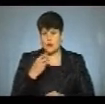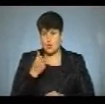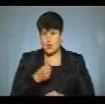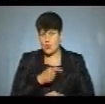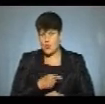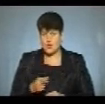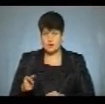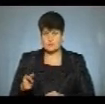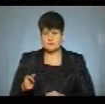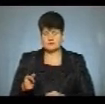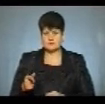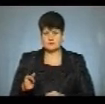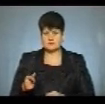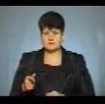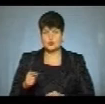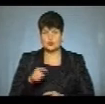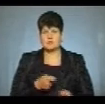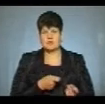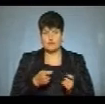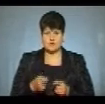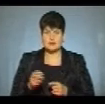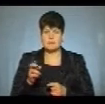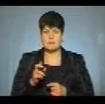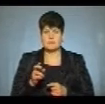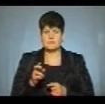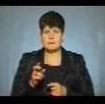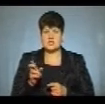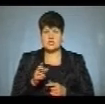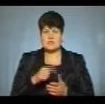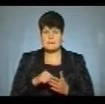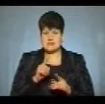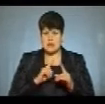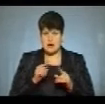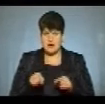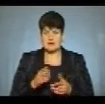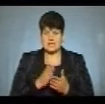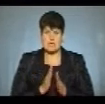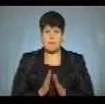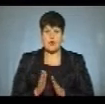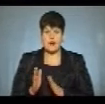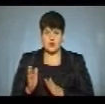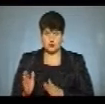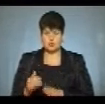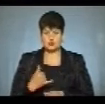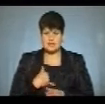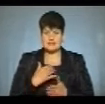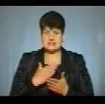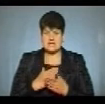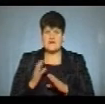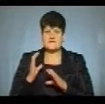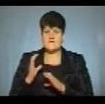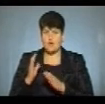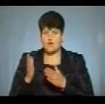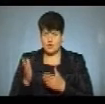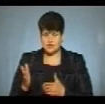3 років, де тут завозить сміття Бережанська міська рада, ну, є порядок. У нас є вагончик, в якому